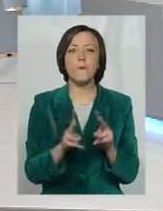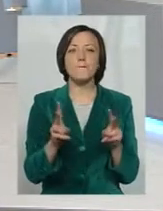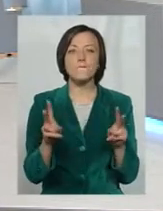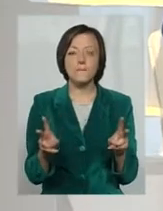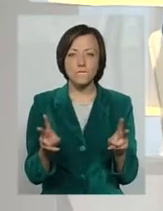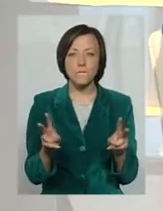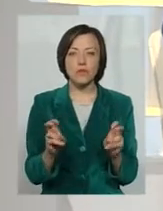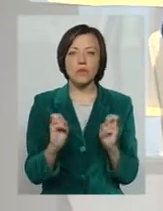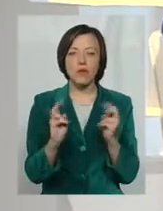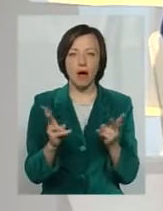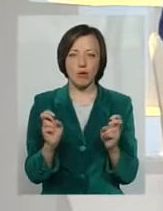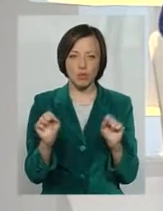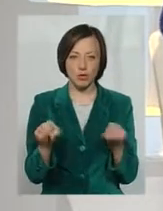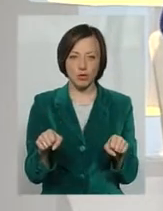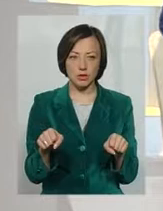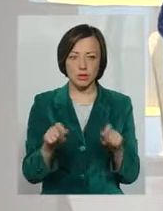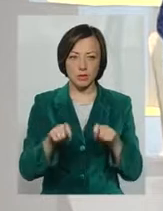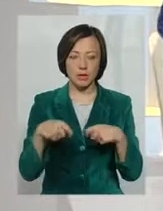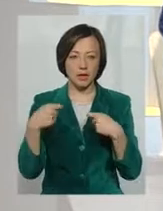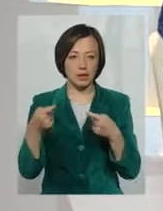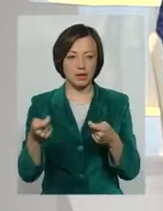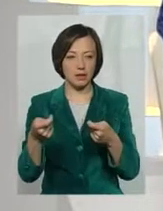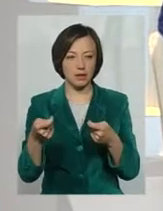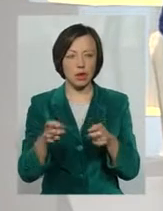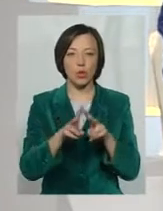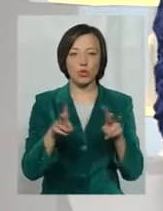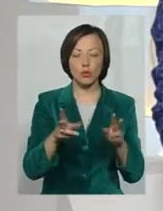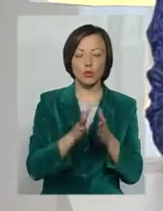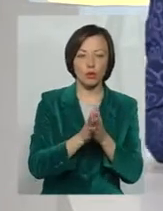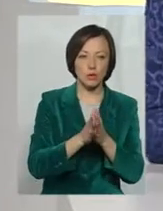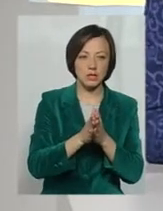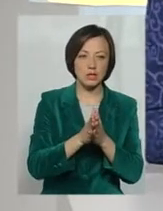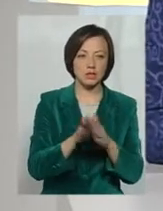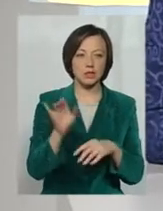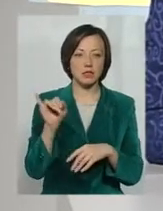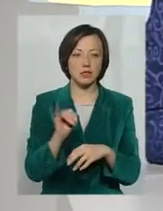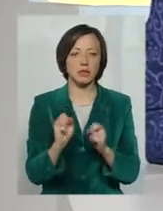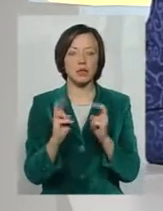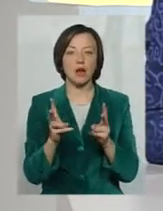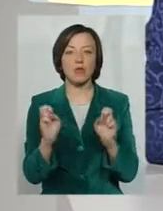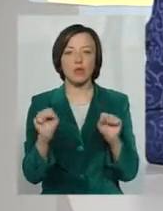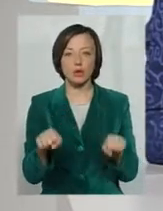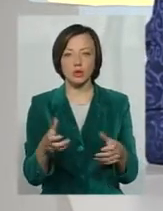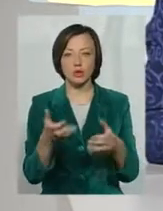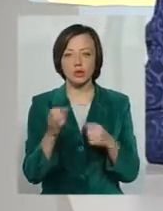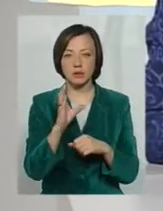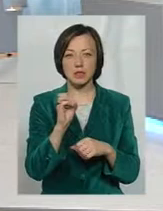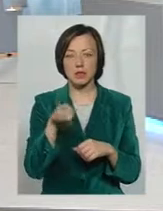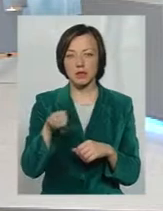і як можна, кому передаєте, хто просить, і як можна отримати